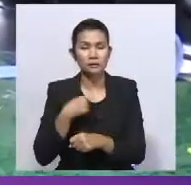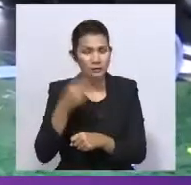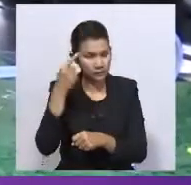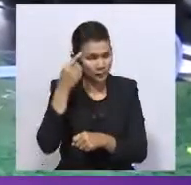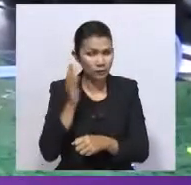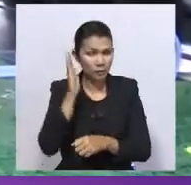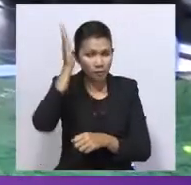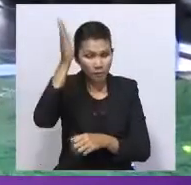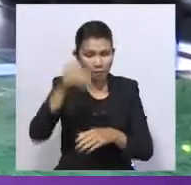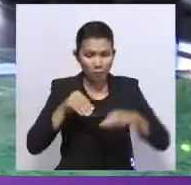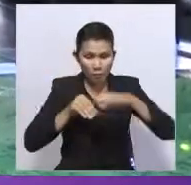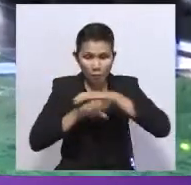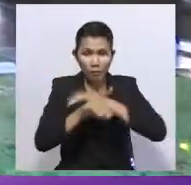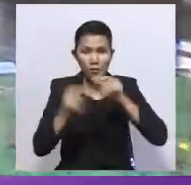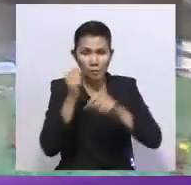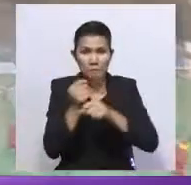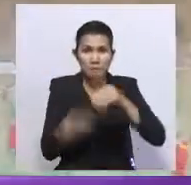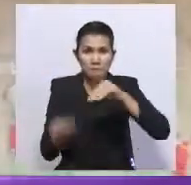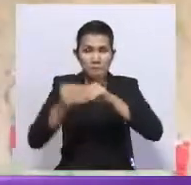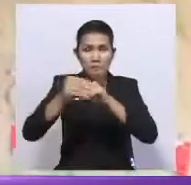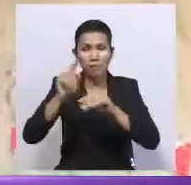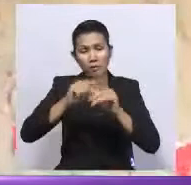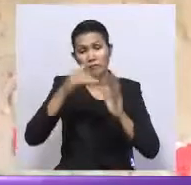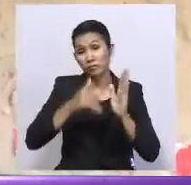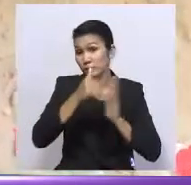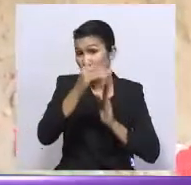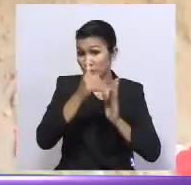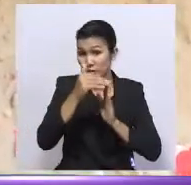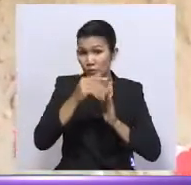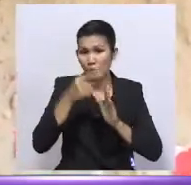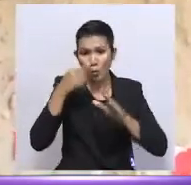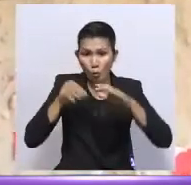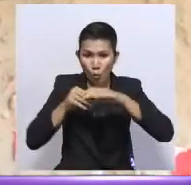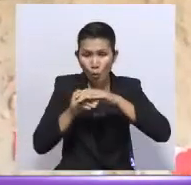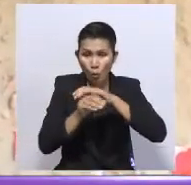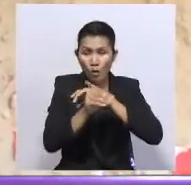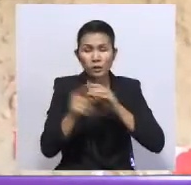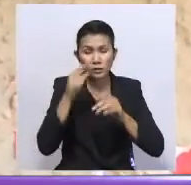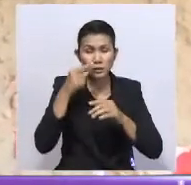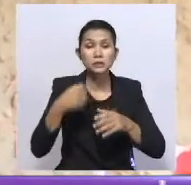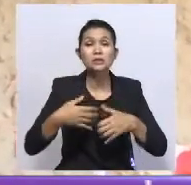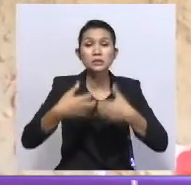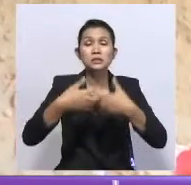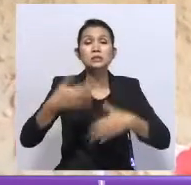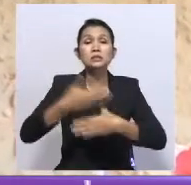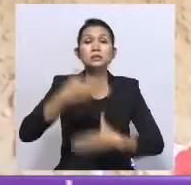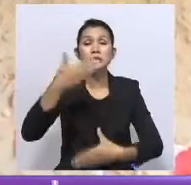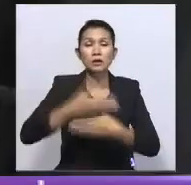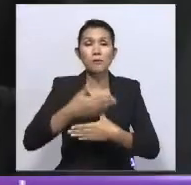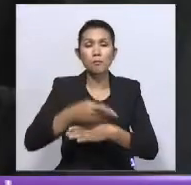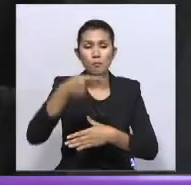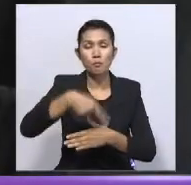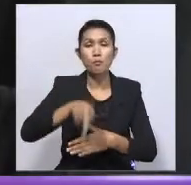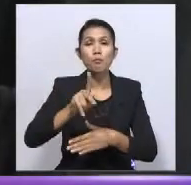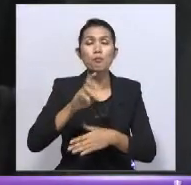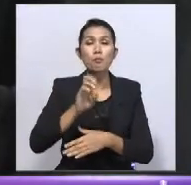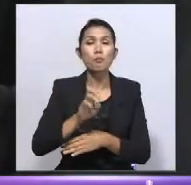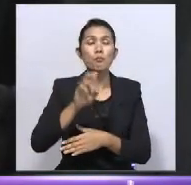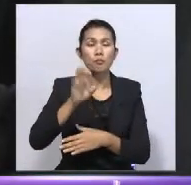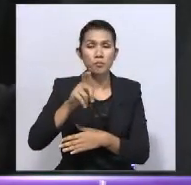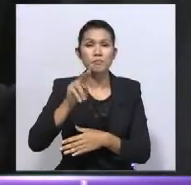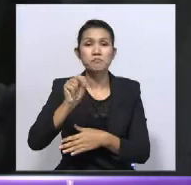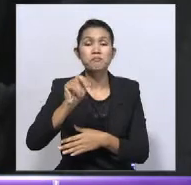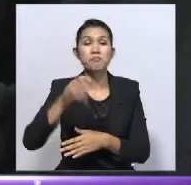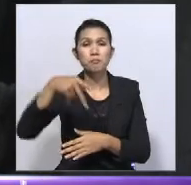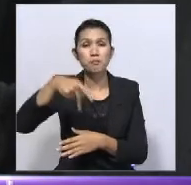ค์ส่งน้ำเพิ่มขึ้นในพื้นที่ภาคเหนือโดยเฉพาะอุโมงค์ส่งน้ำที่จะเจาะลงไปยังเขื่อนภูมิพลจังหวัดตากระยะทางกว่า70กิโลเมตร